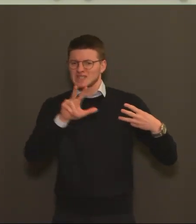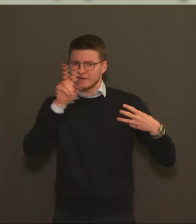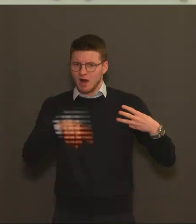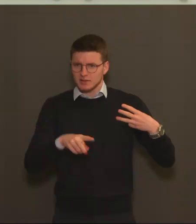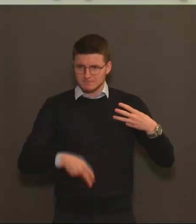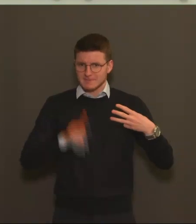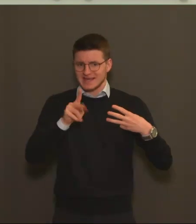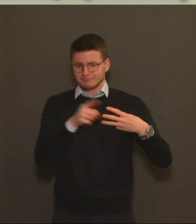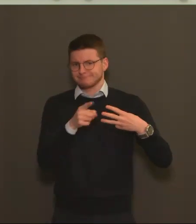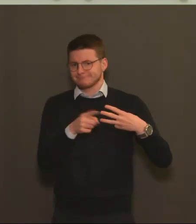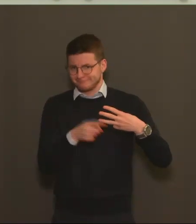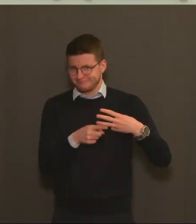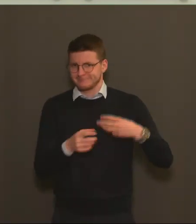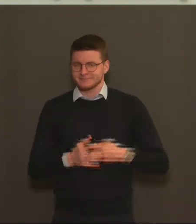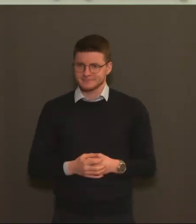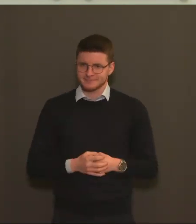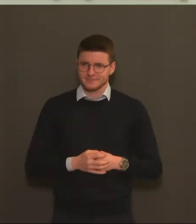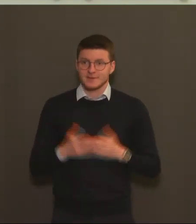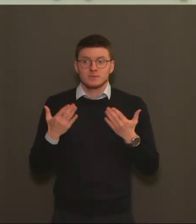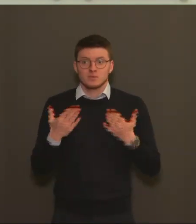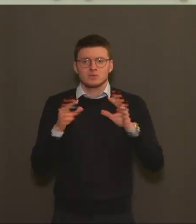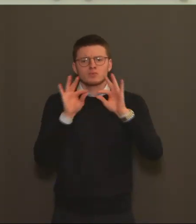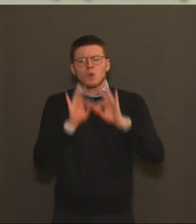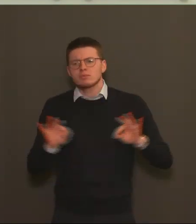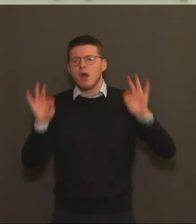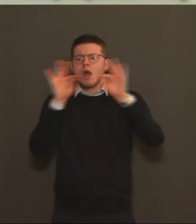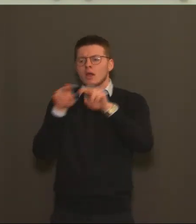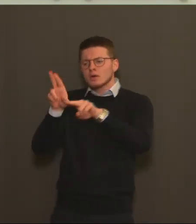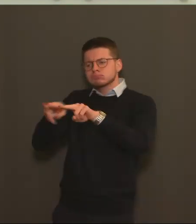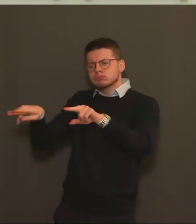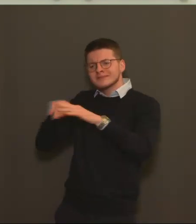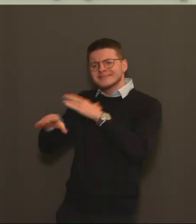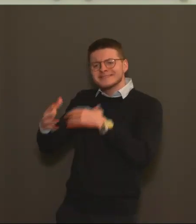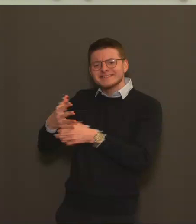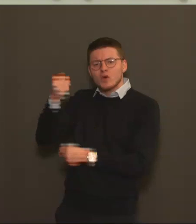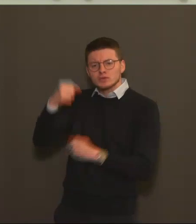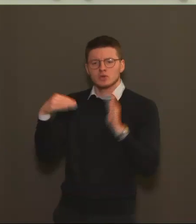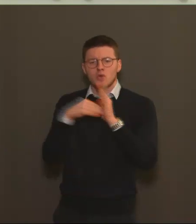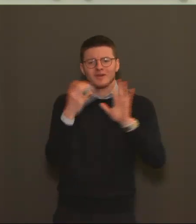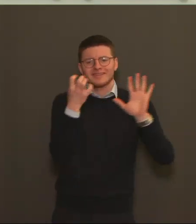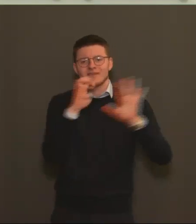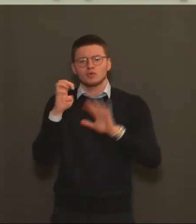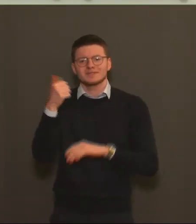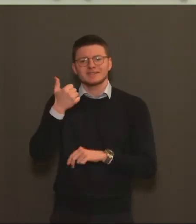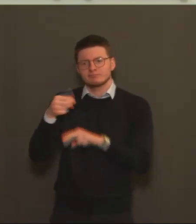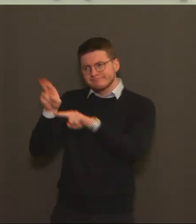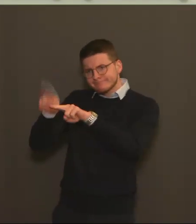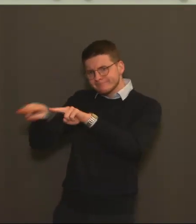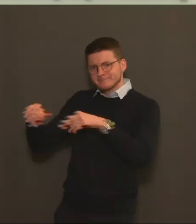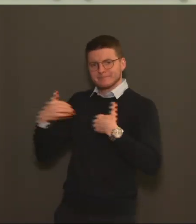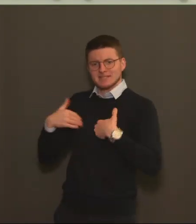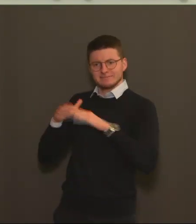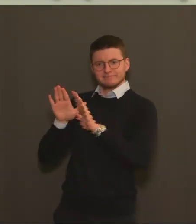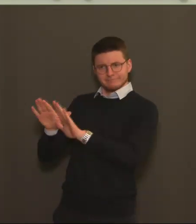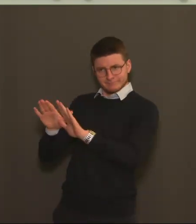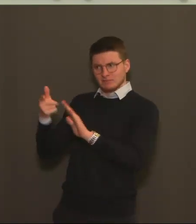In totaal liggen er nu 1906 COVID-patiënten in de Belgische ziekenhuizen. Dat is een